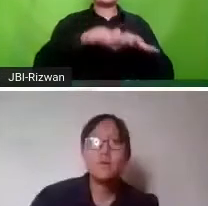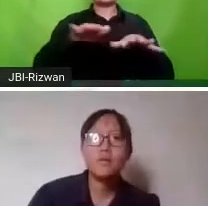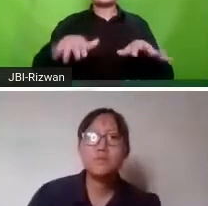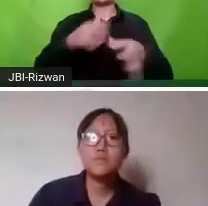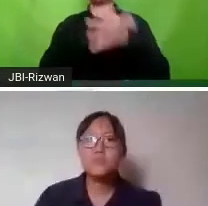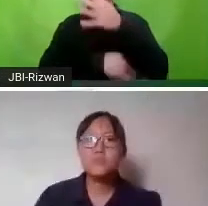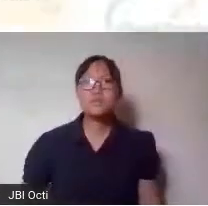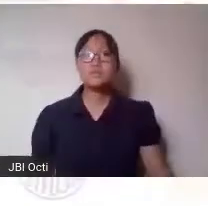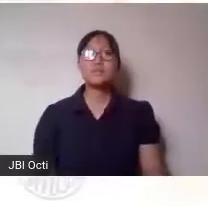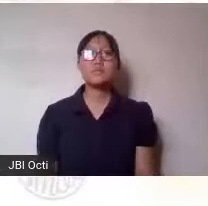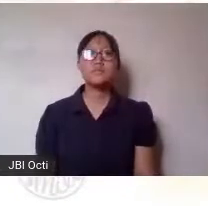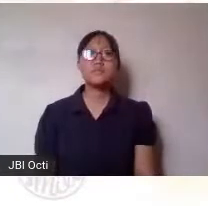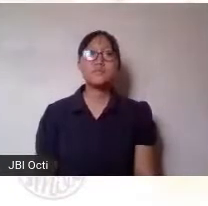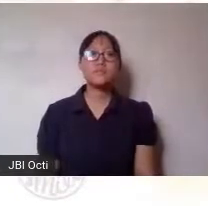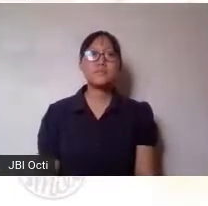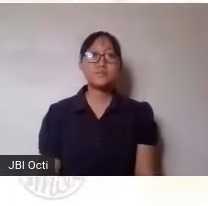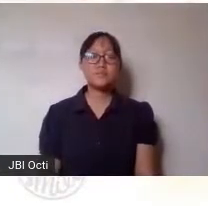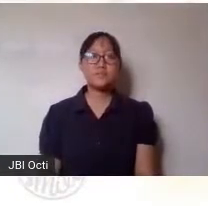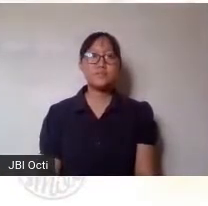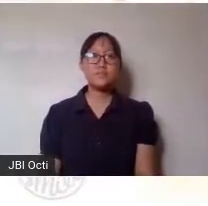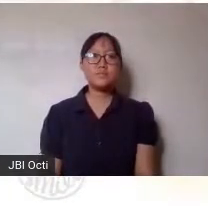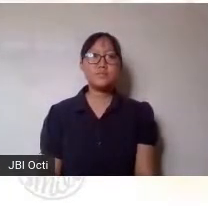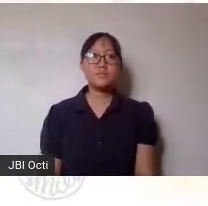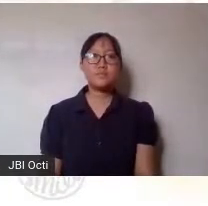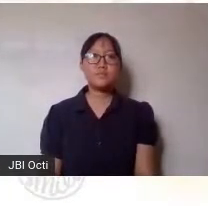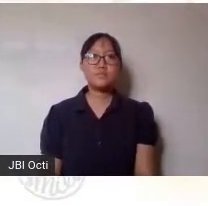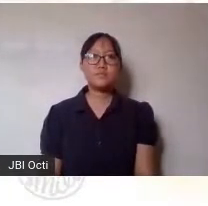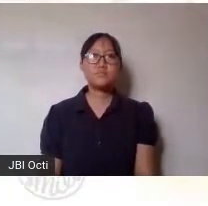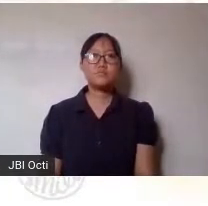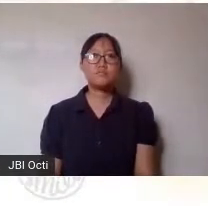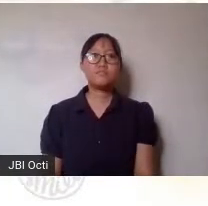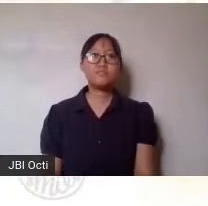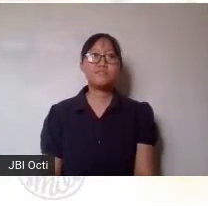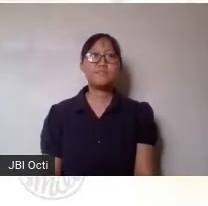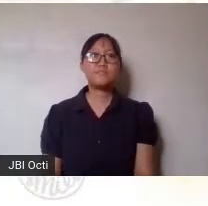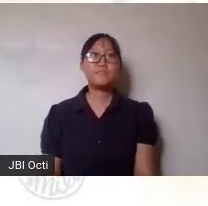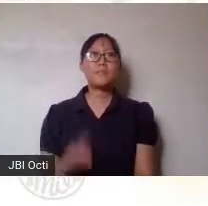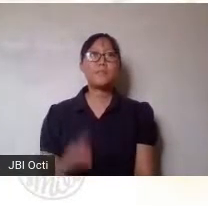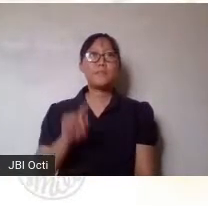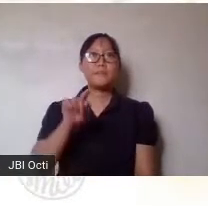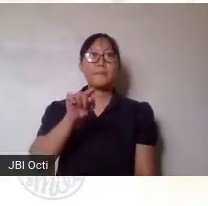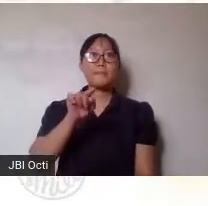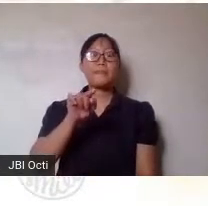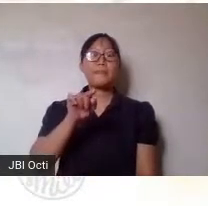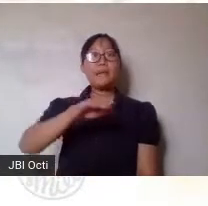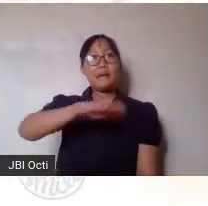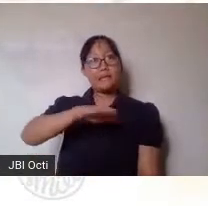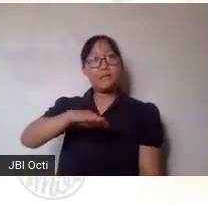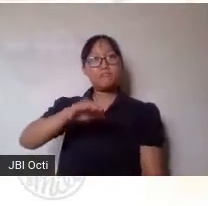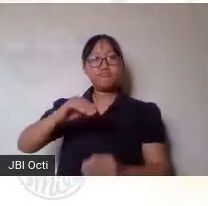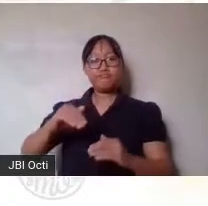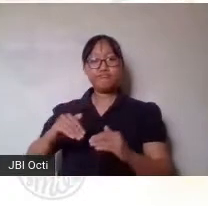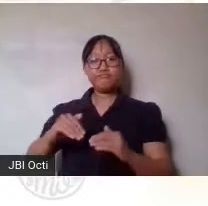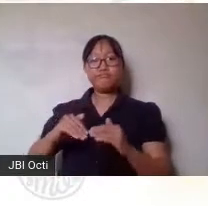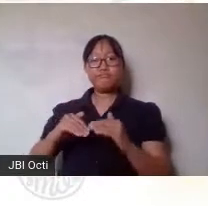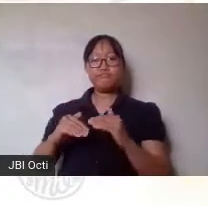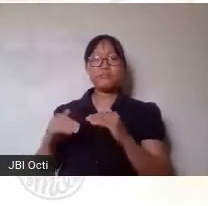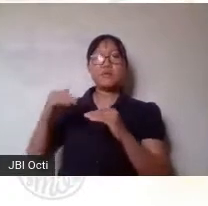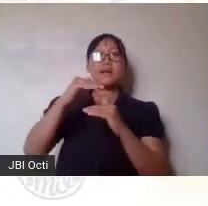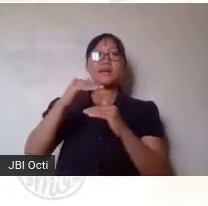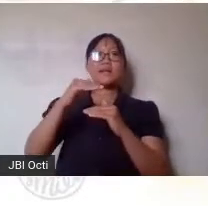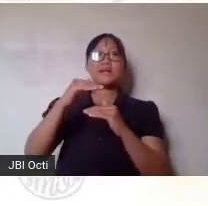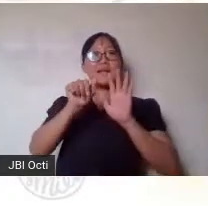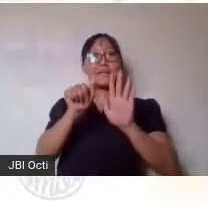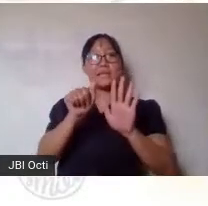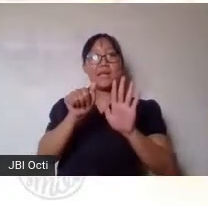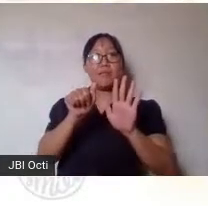ringan kemudian naik juga dia ke kelas 6 ya, ke posisi lebih atas lagi.